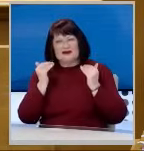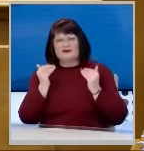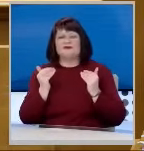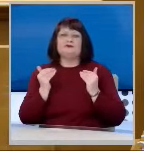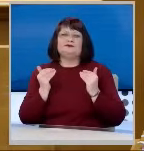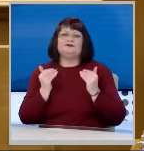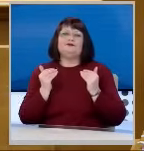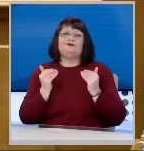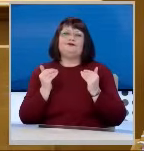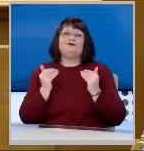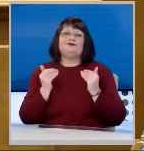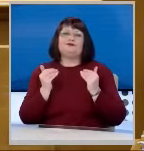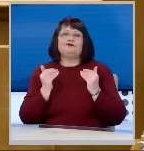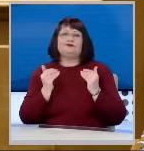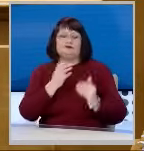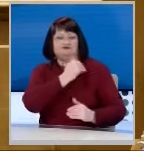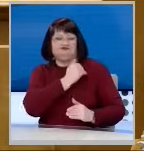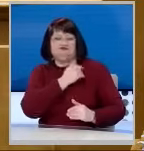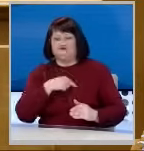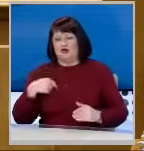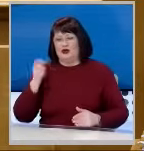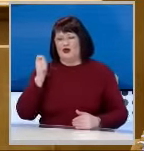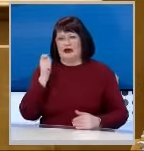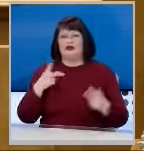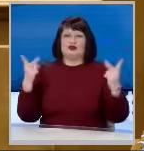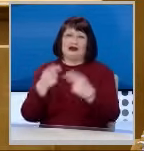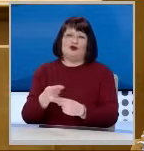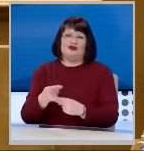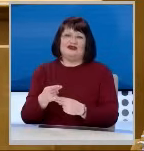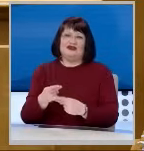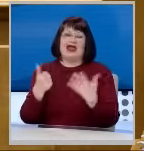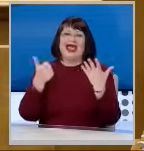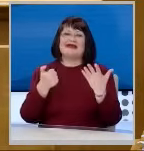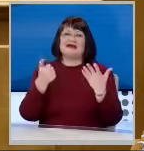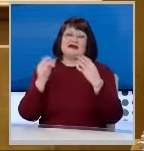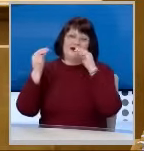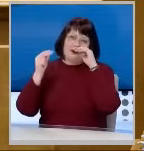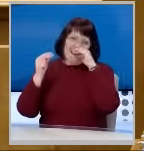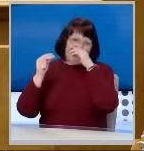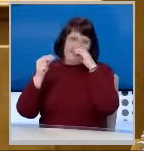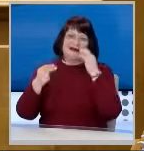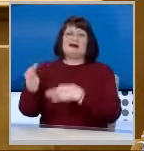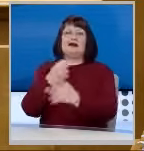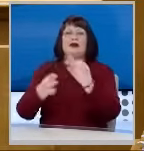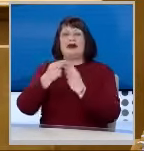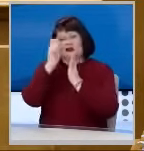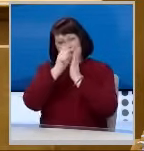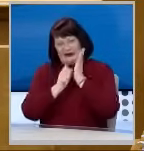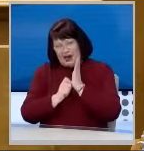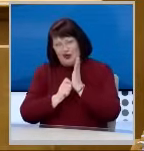λοιπόν να συνομιλήσει με κανέναν έκοψε 60 ομιλητές από τον